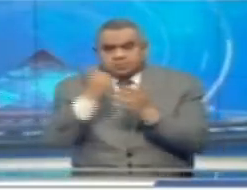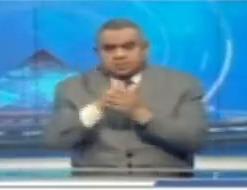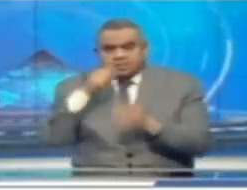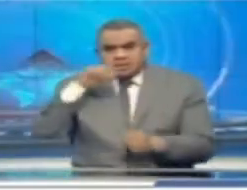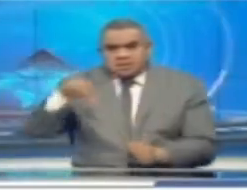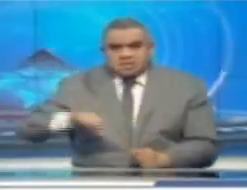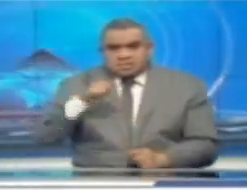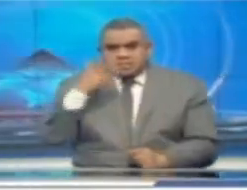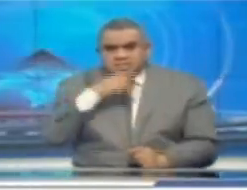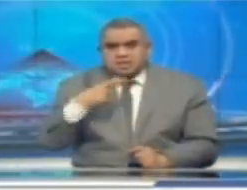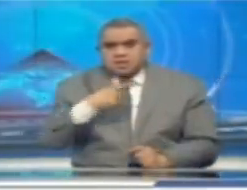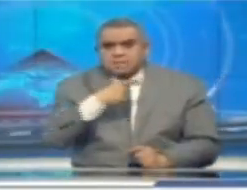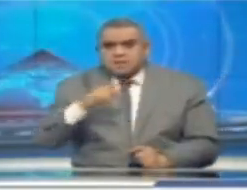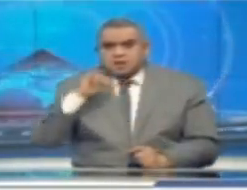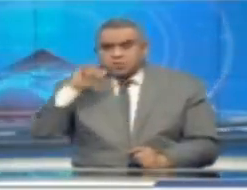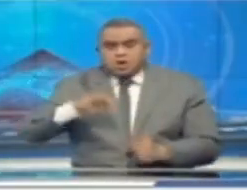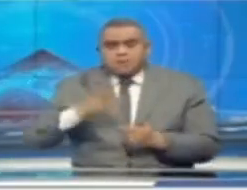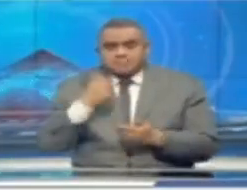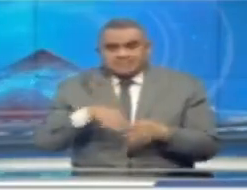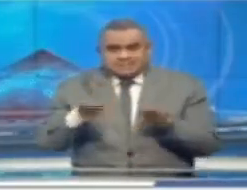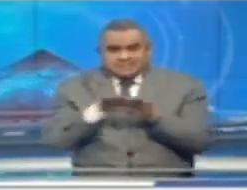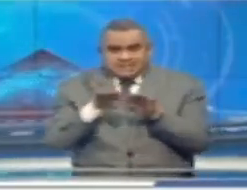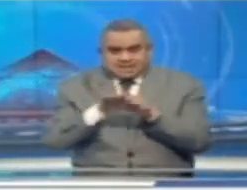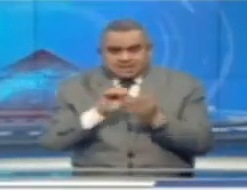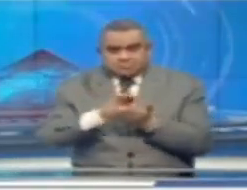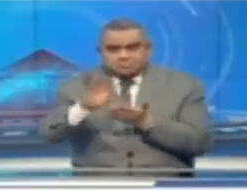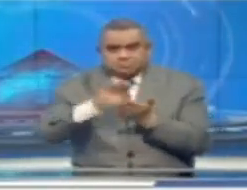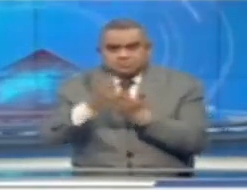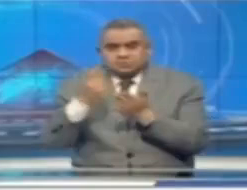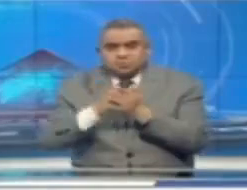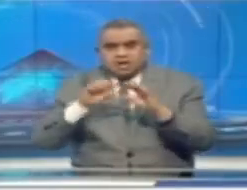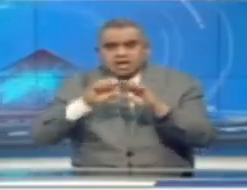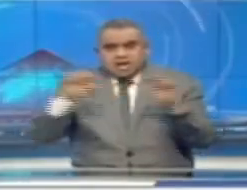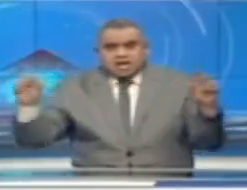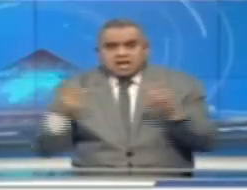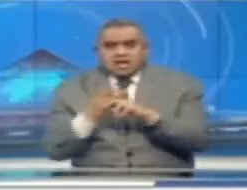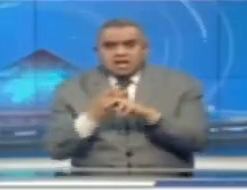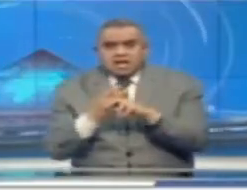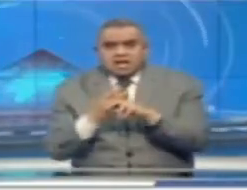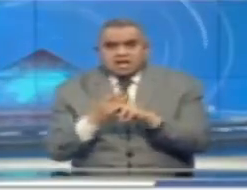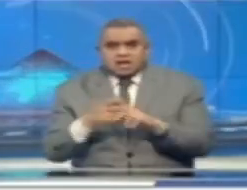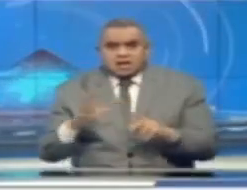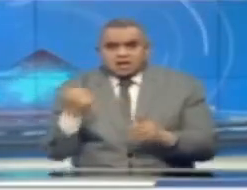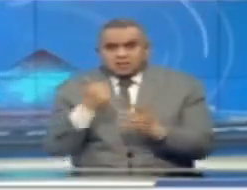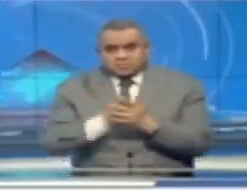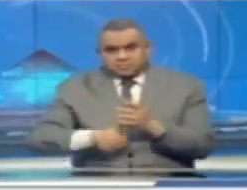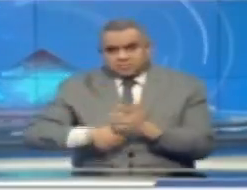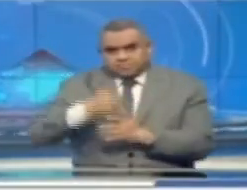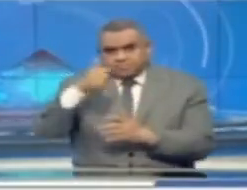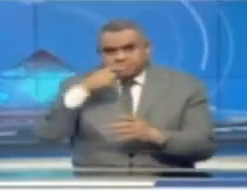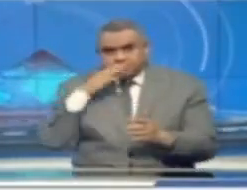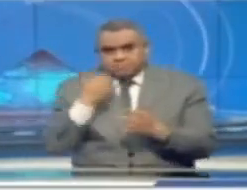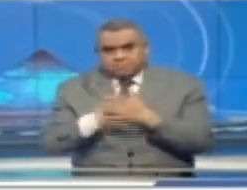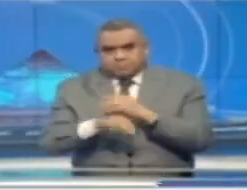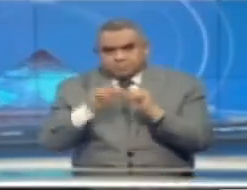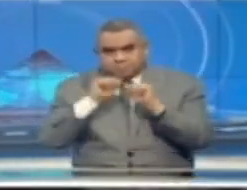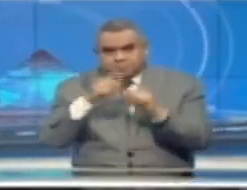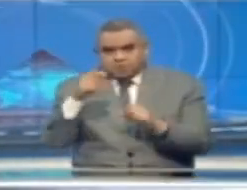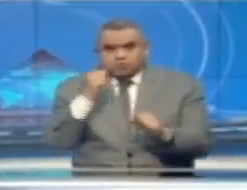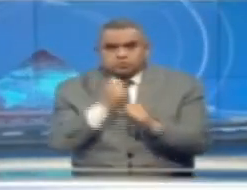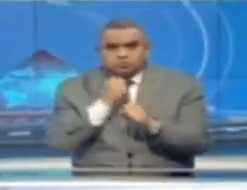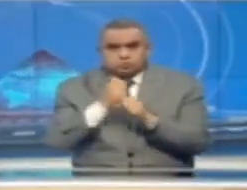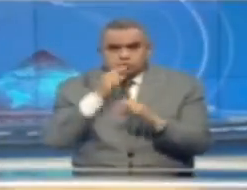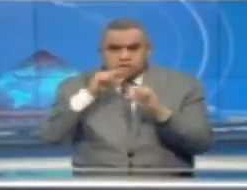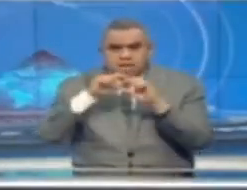عن 150 مطحنة إضافة إلى إدخال الغاز. الخبز المنتج من مخبز بيعمل